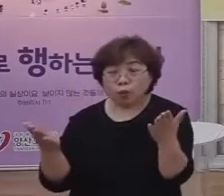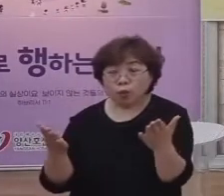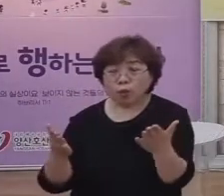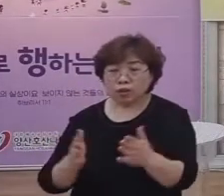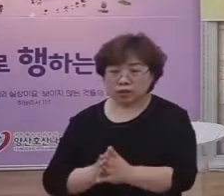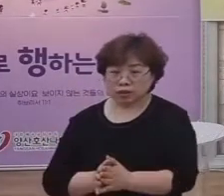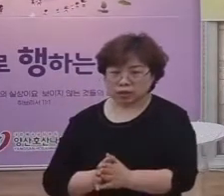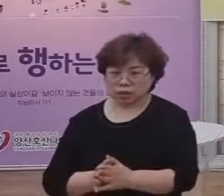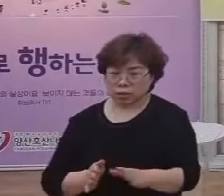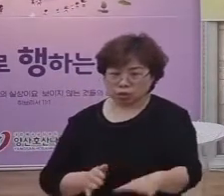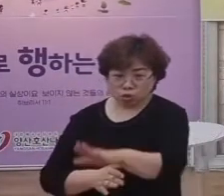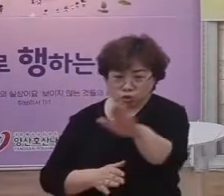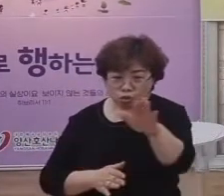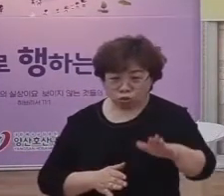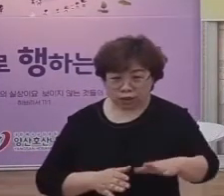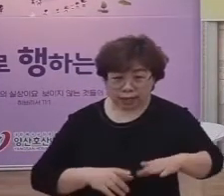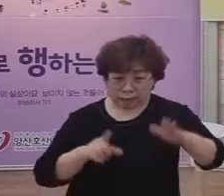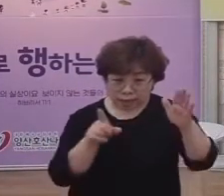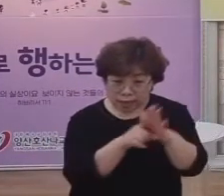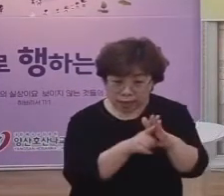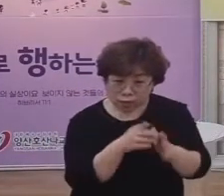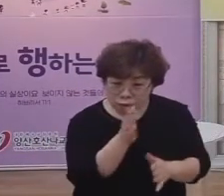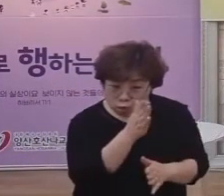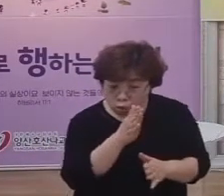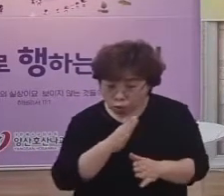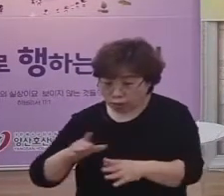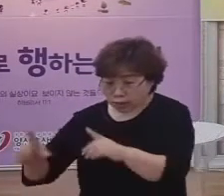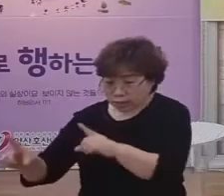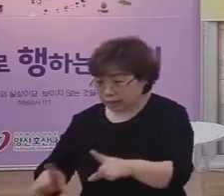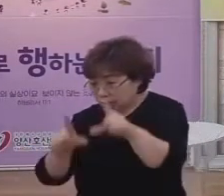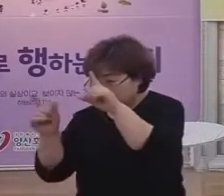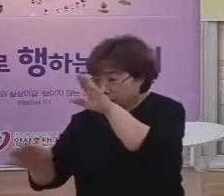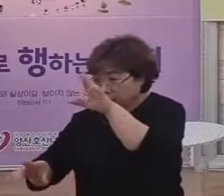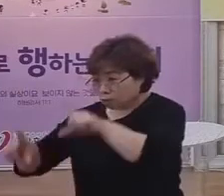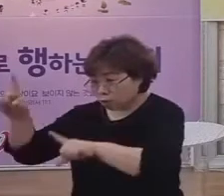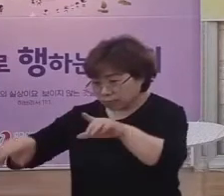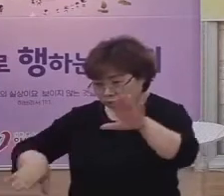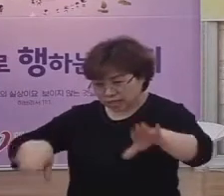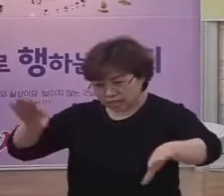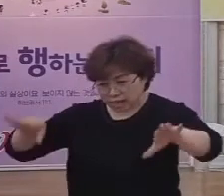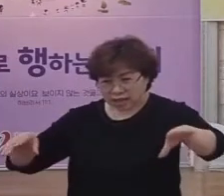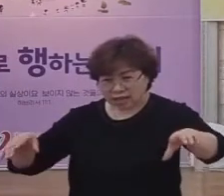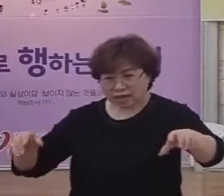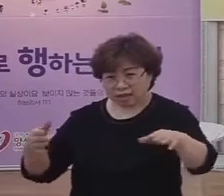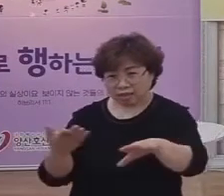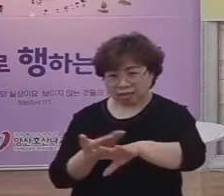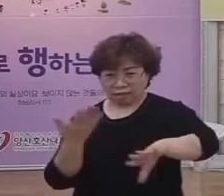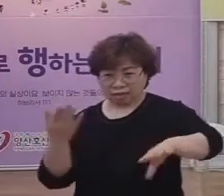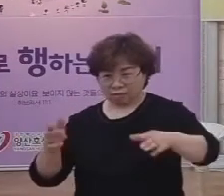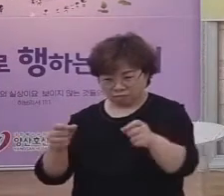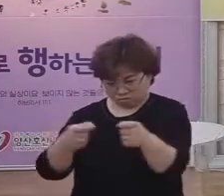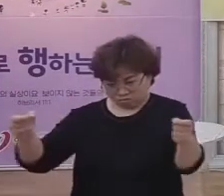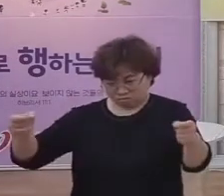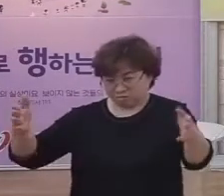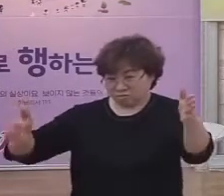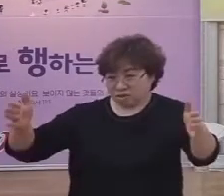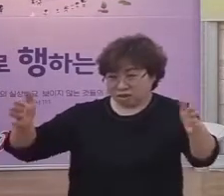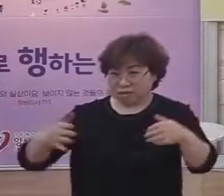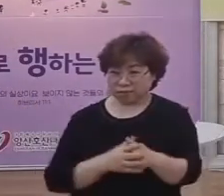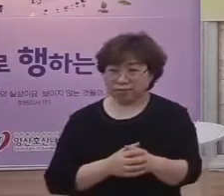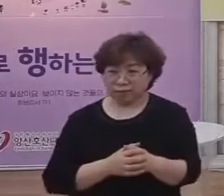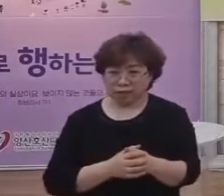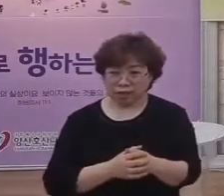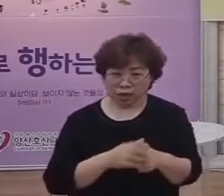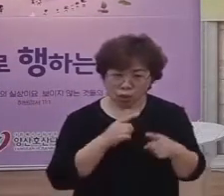믿음과 이 삶의 간격, 내 지식과 실제가 다르다는 거예요. 교회에서는 믿음 좋은 사람처럼 보이는데 세상에